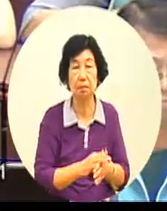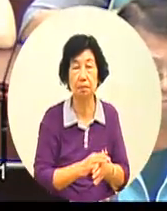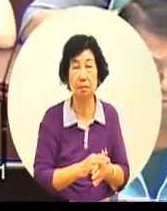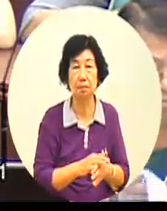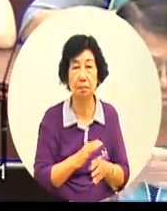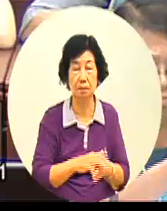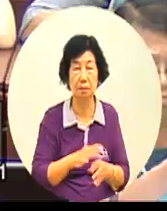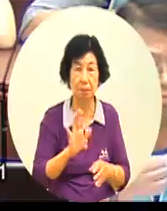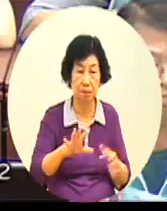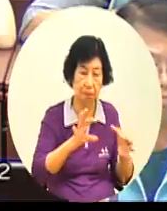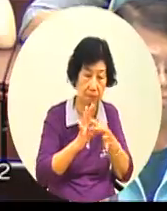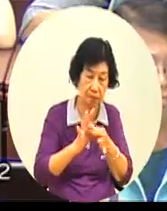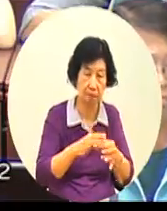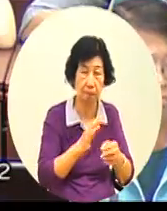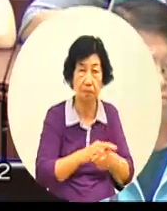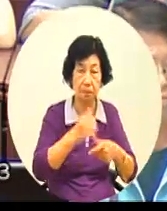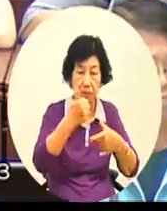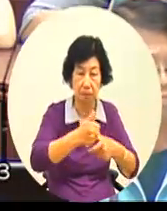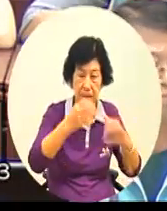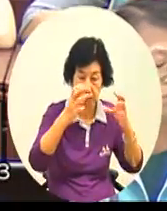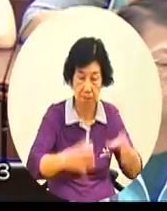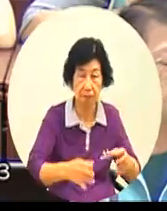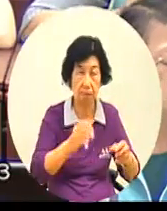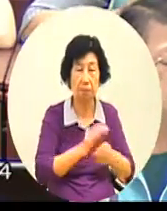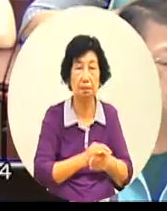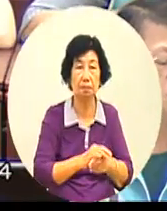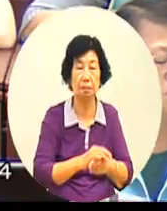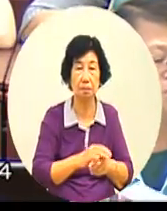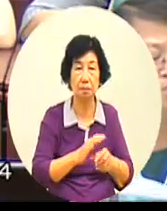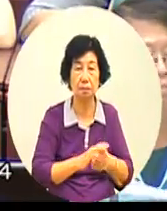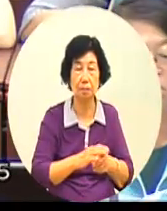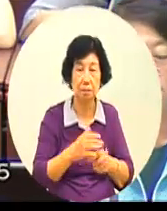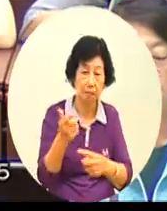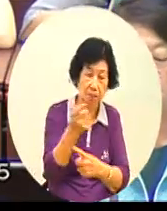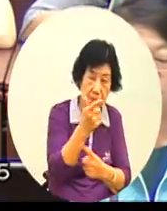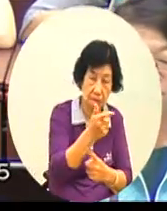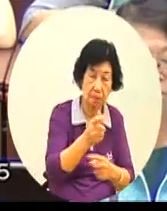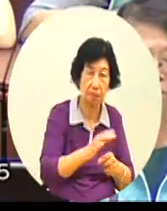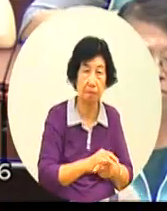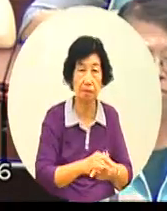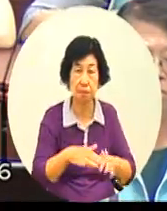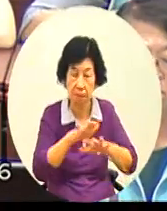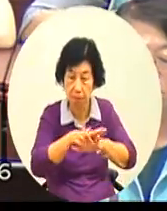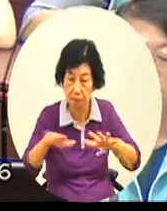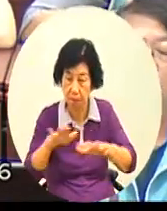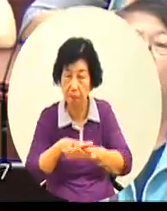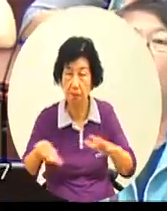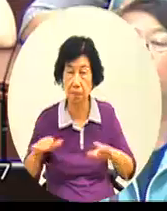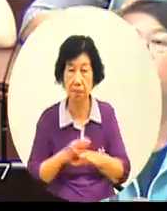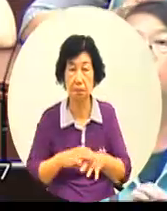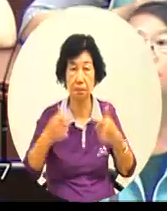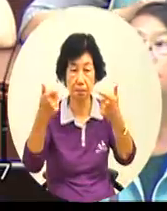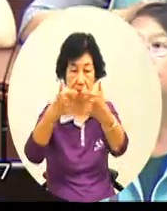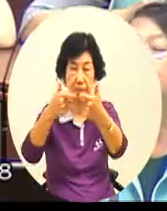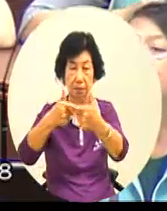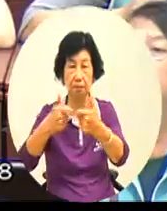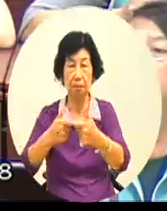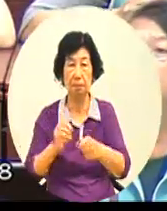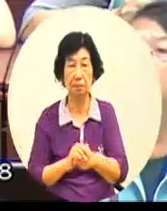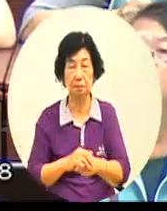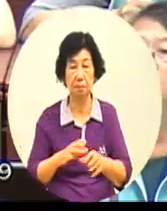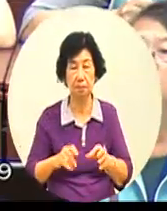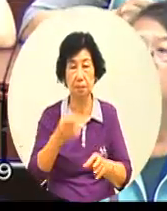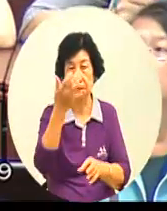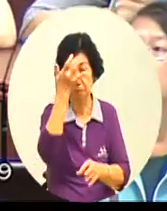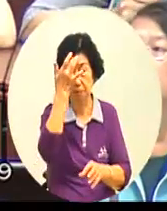关建筑法规、公安、消防这样子的一个场地，而且它又要符合无障碍使用